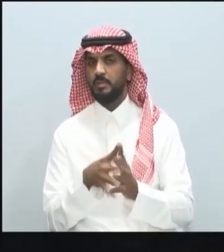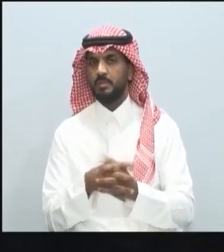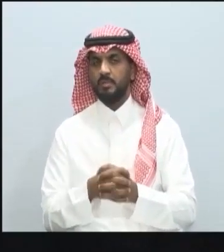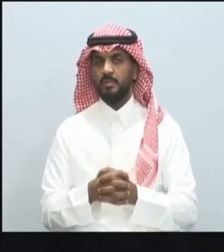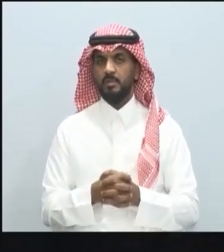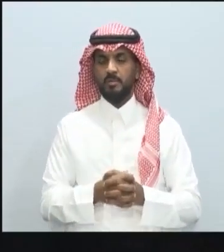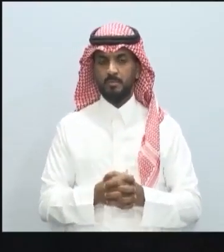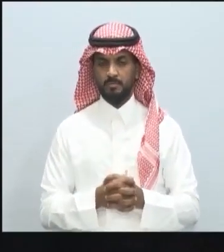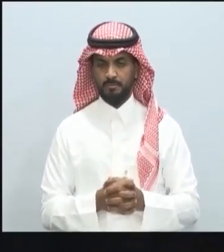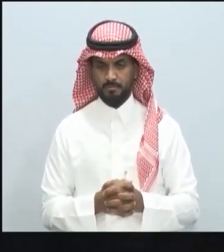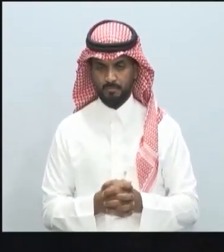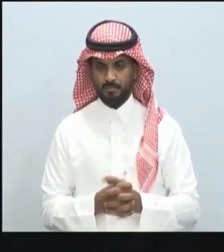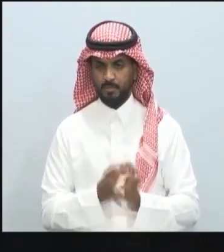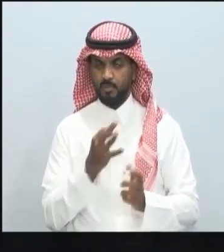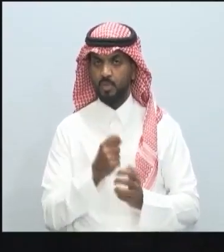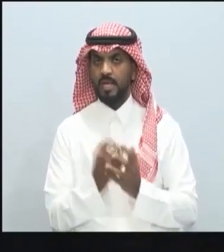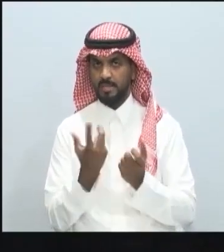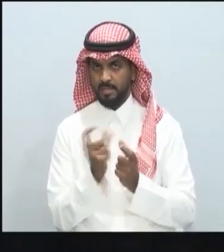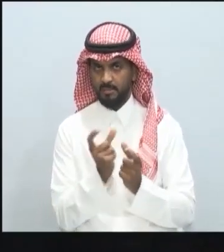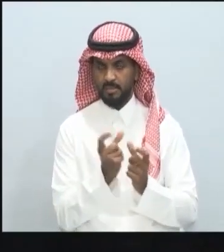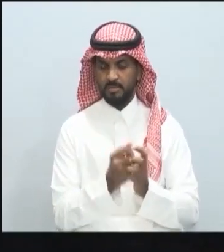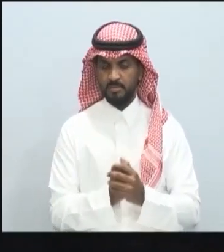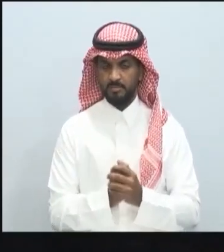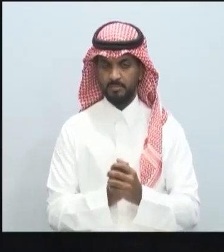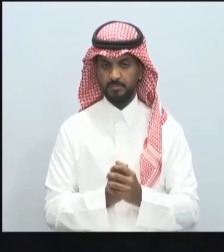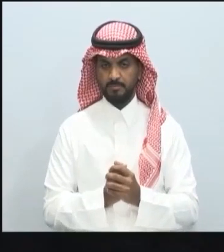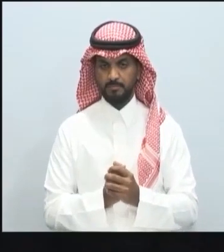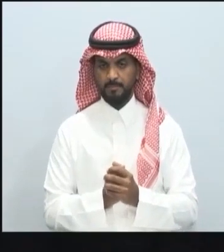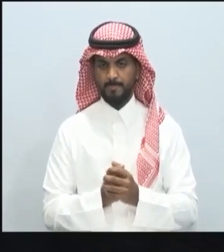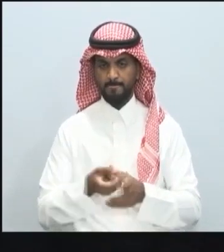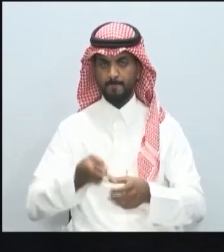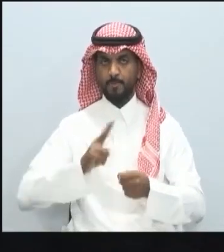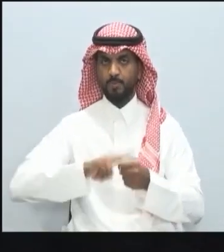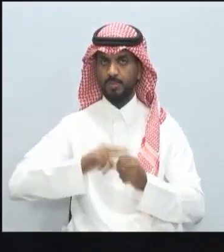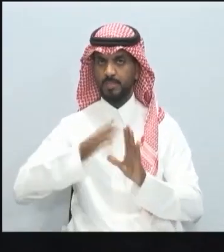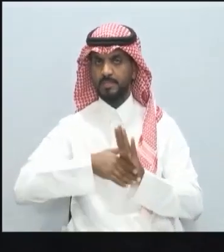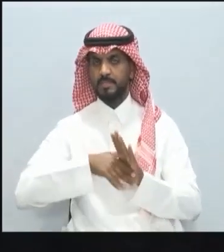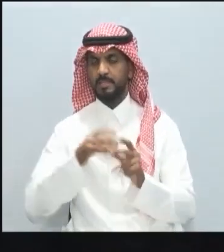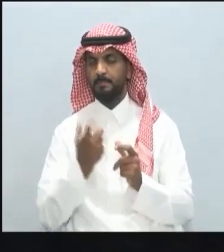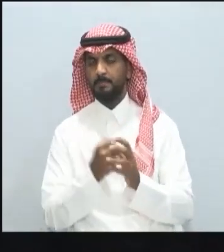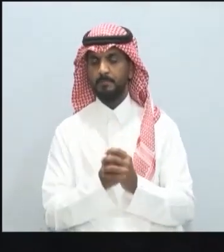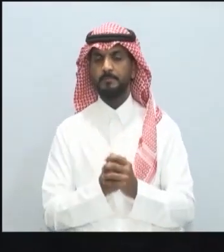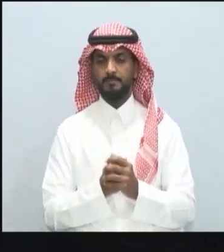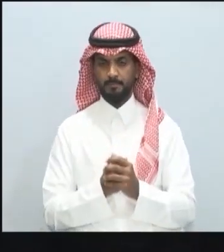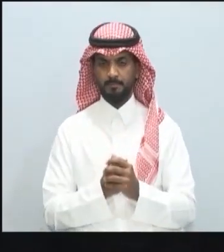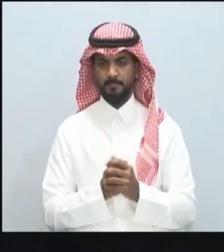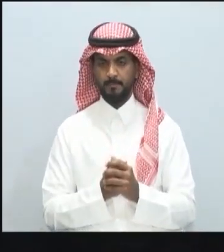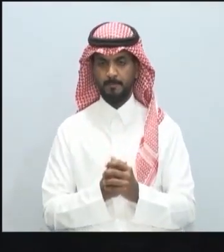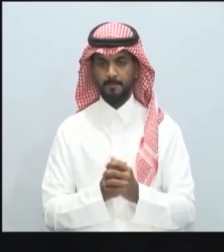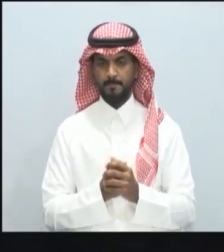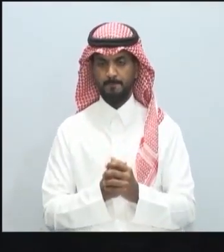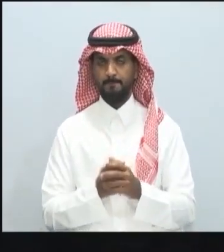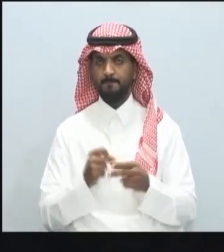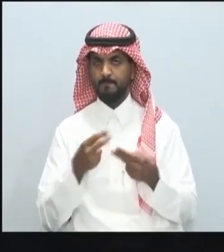تقريبا ستذكر عدد الكلمات النص عد الى النص واحسب عدد الكلمات في